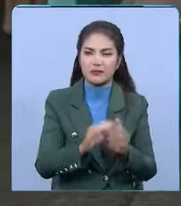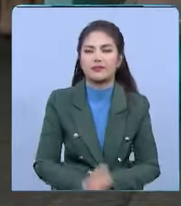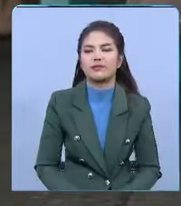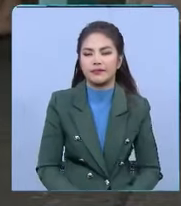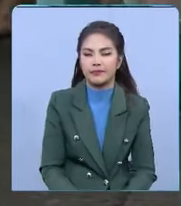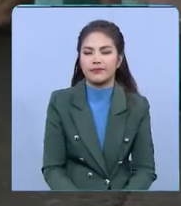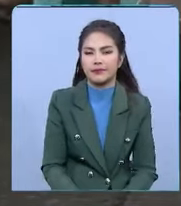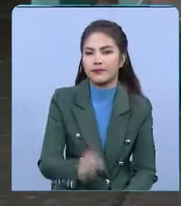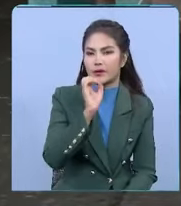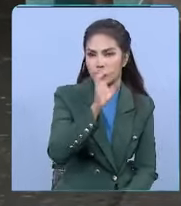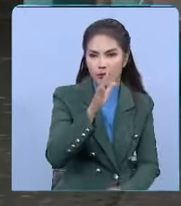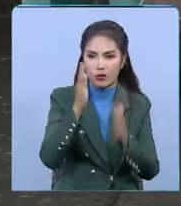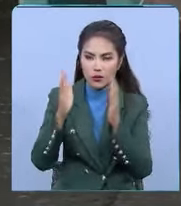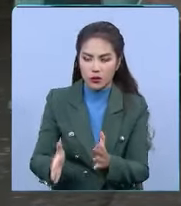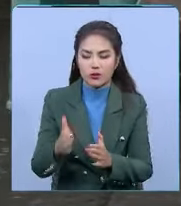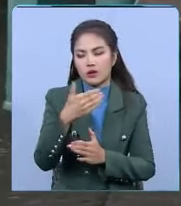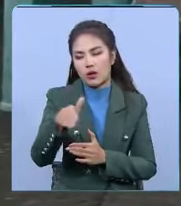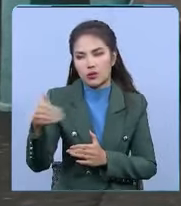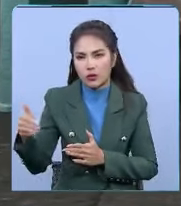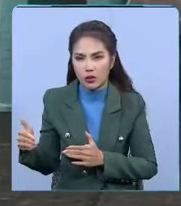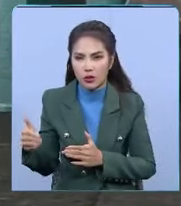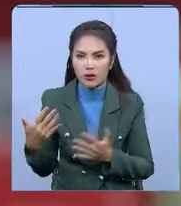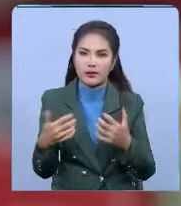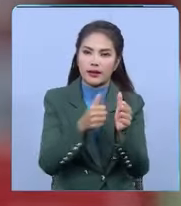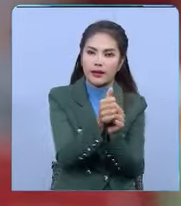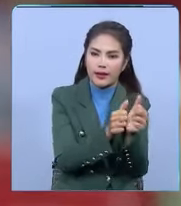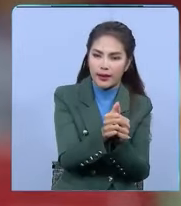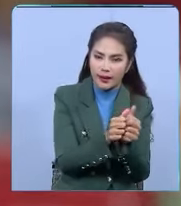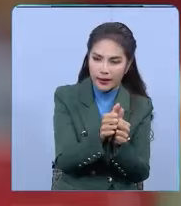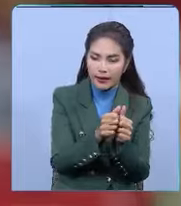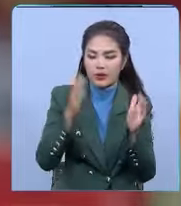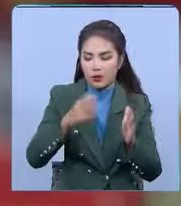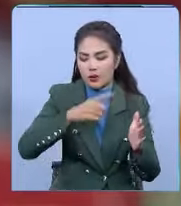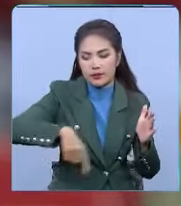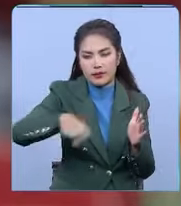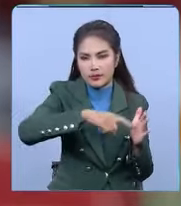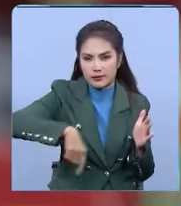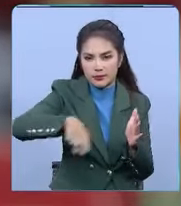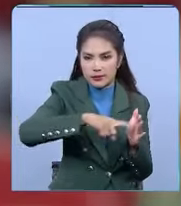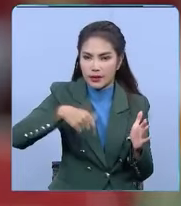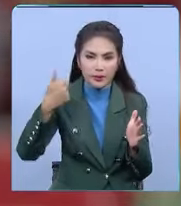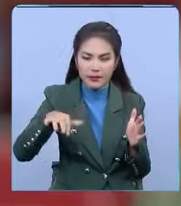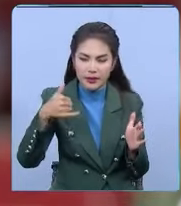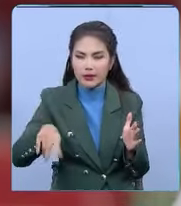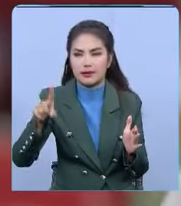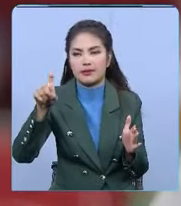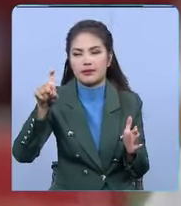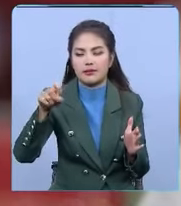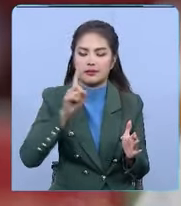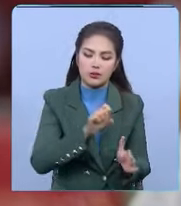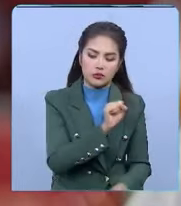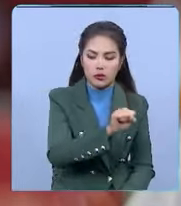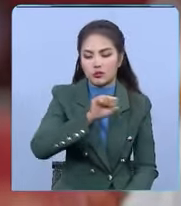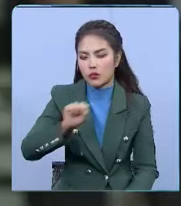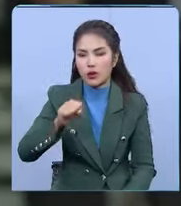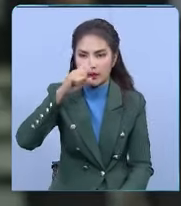จะให้คนข้างนอกไปเล่นกับคนข้างในมันไม่ได ้ มันต้องเป็นเรื่องของส.ส.ประเทศชาติต้อง